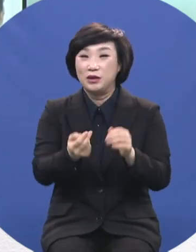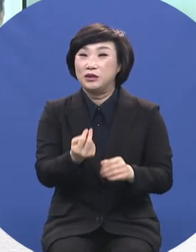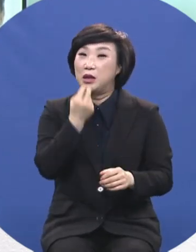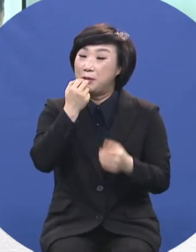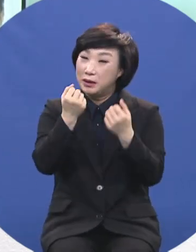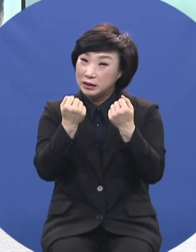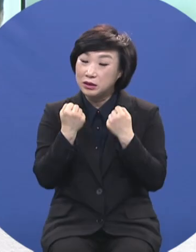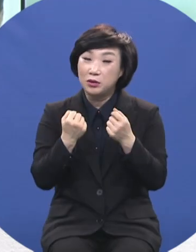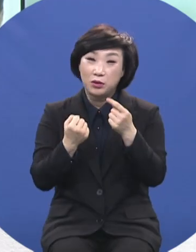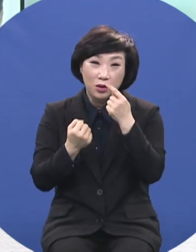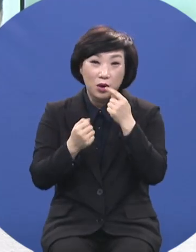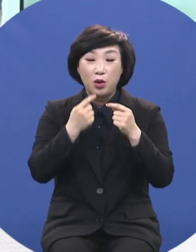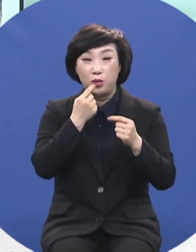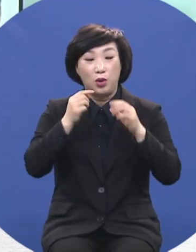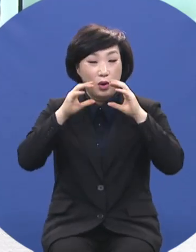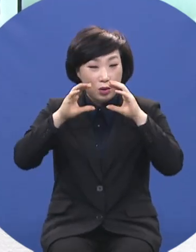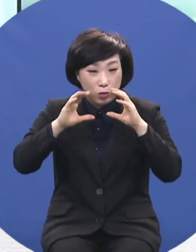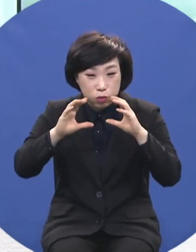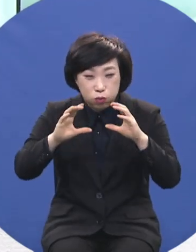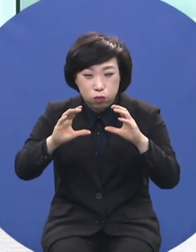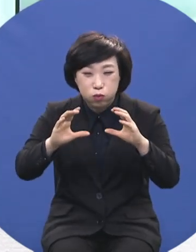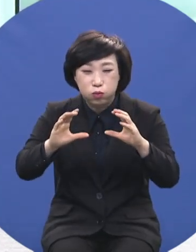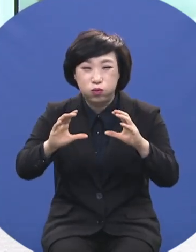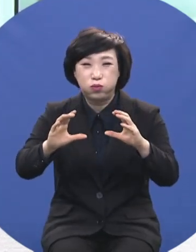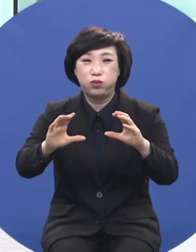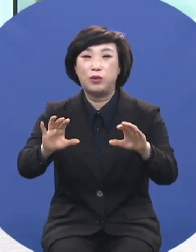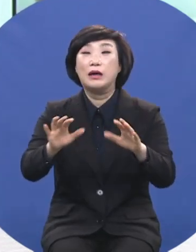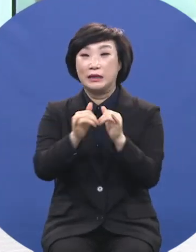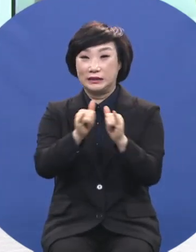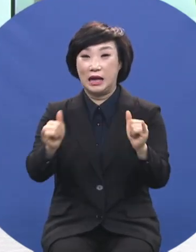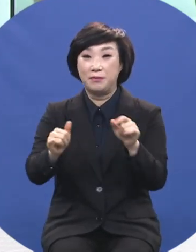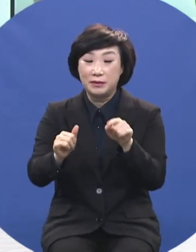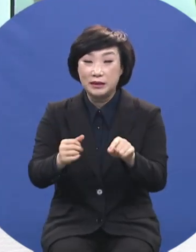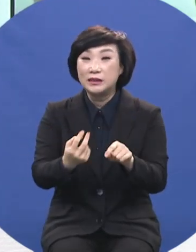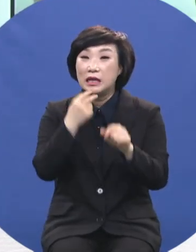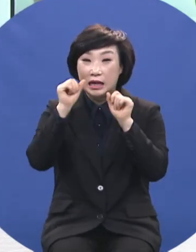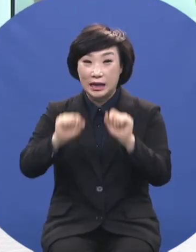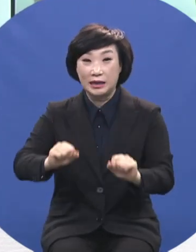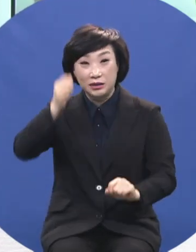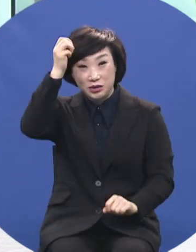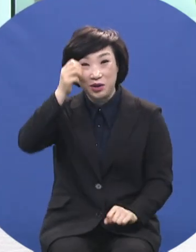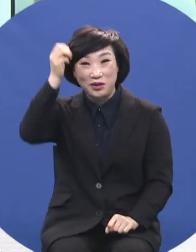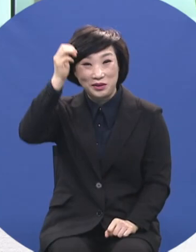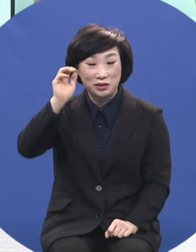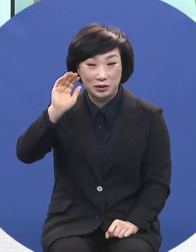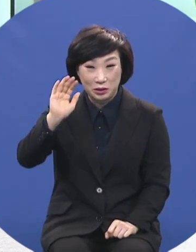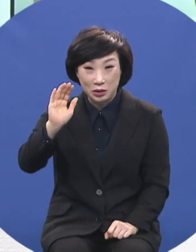생기를 그 코에 불어넣으시니 사람이 생명이 된기로.